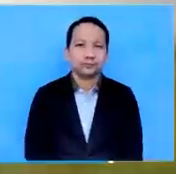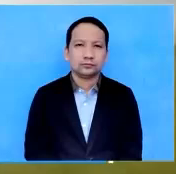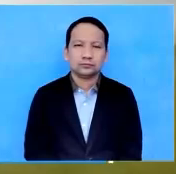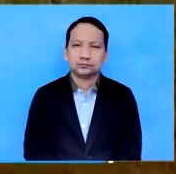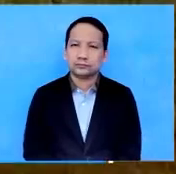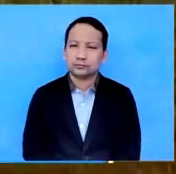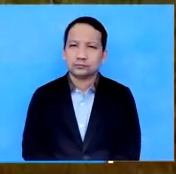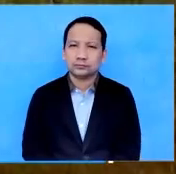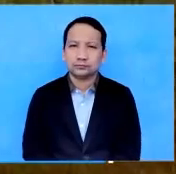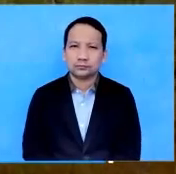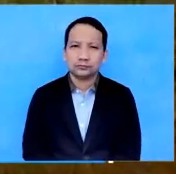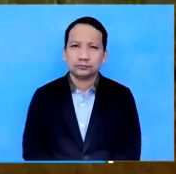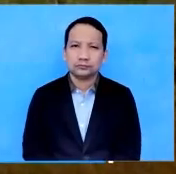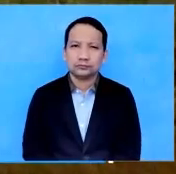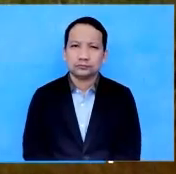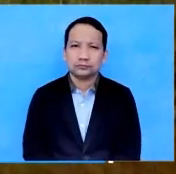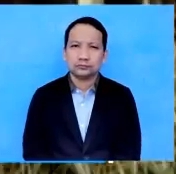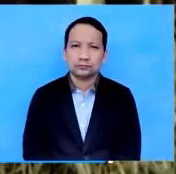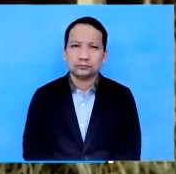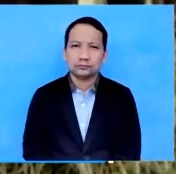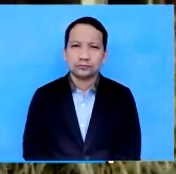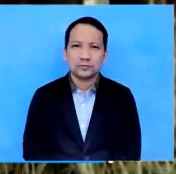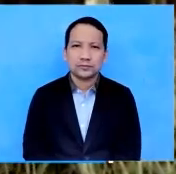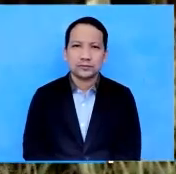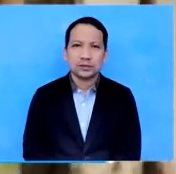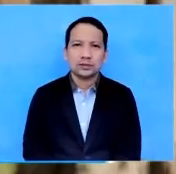report hari ng